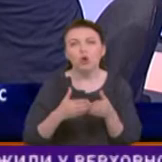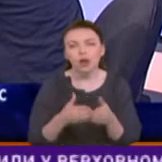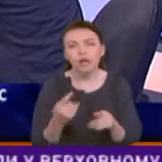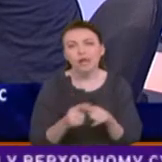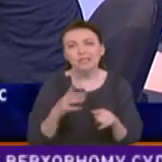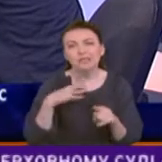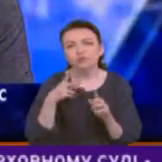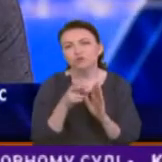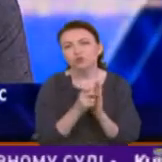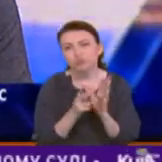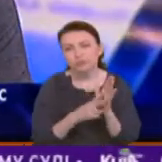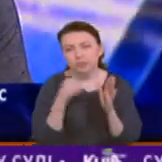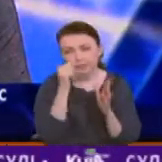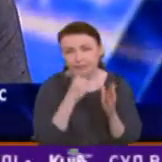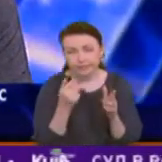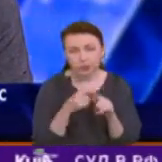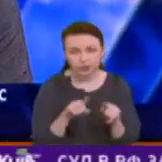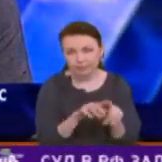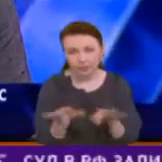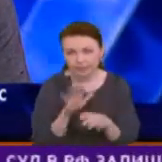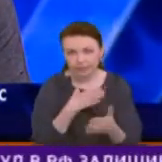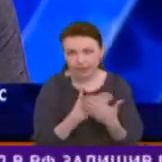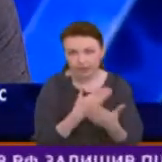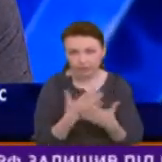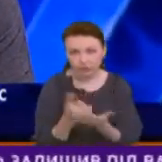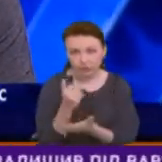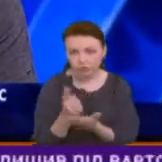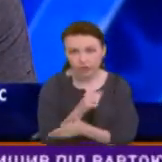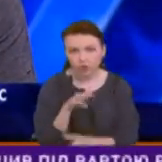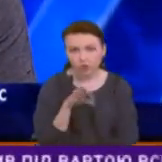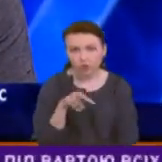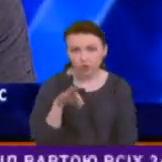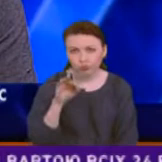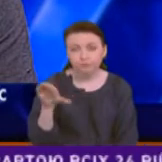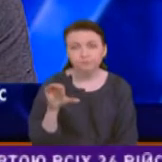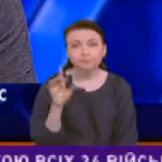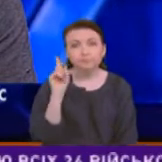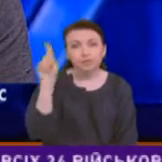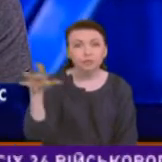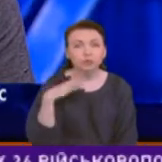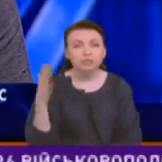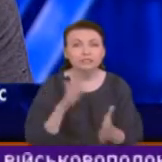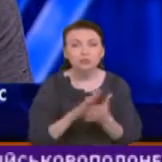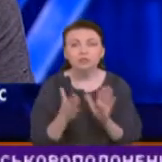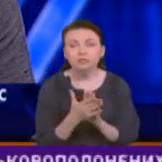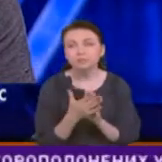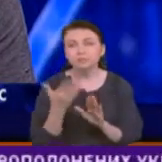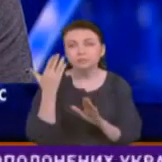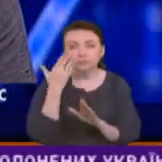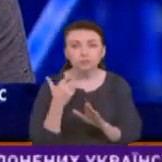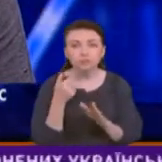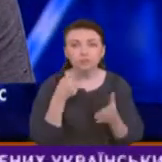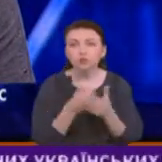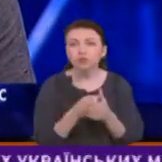здається, 17-й рік, ще такий процес неактивний здобуття Томасу. І там була ситуація, коли